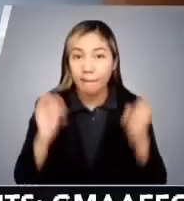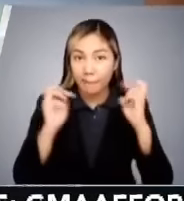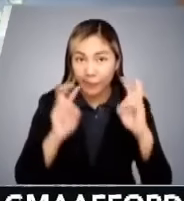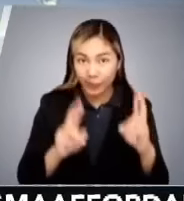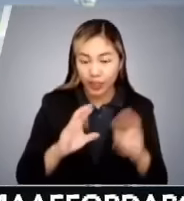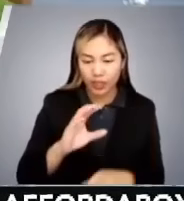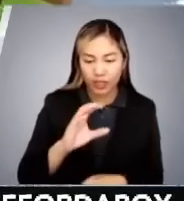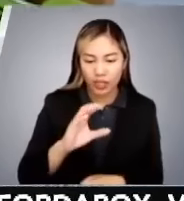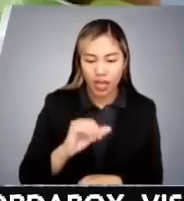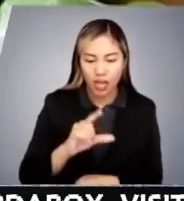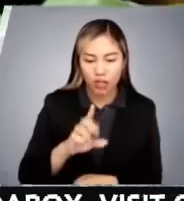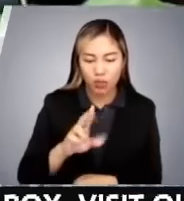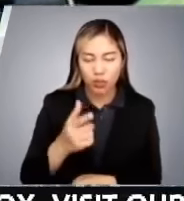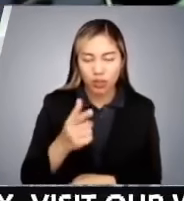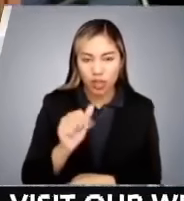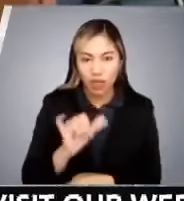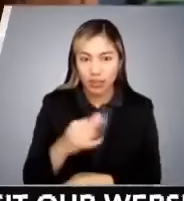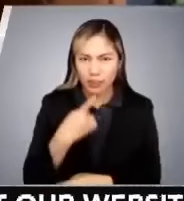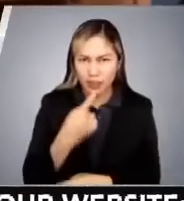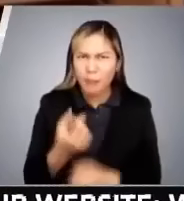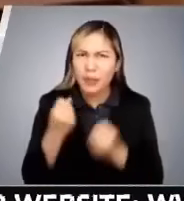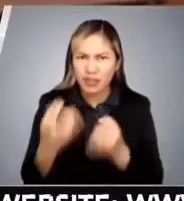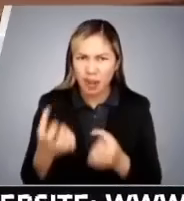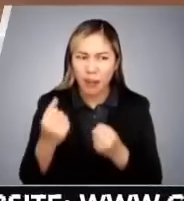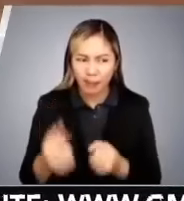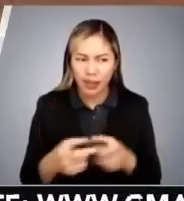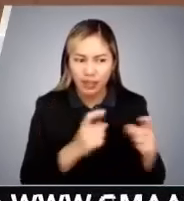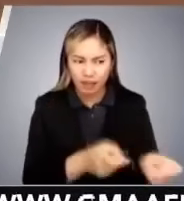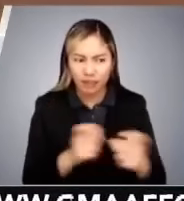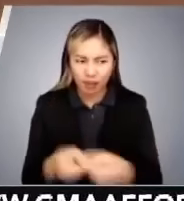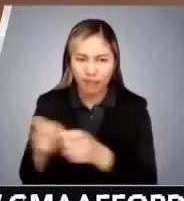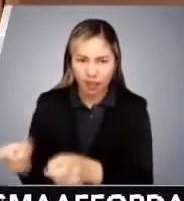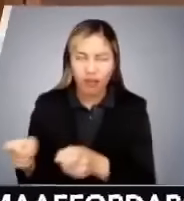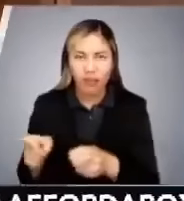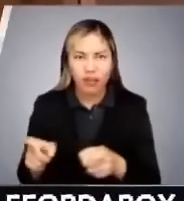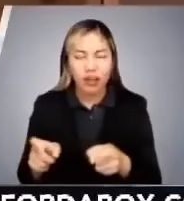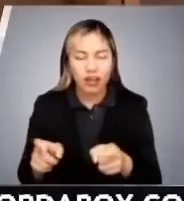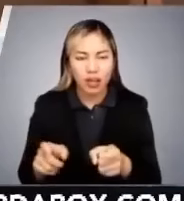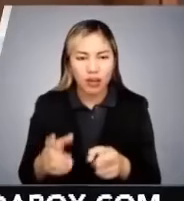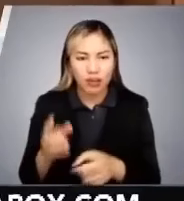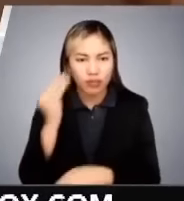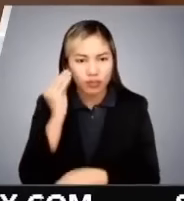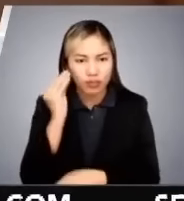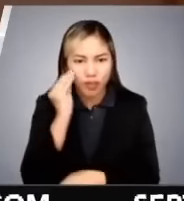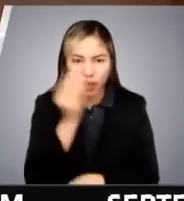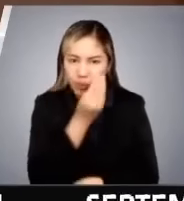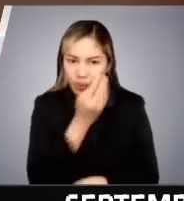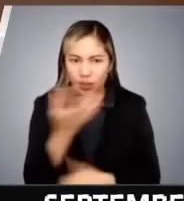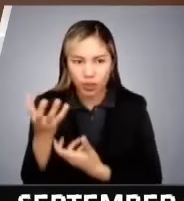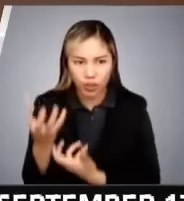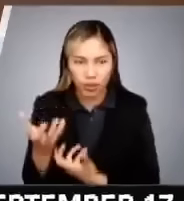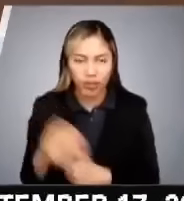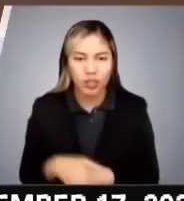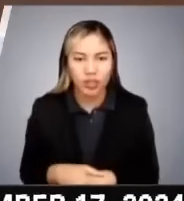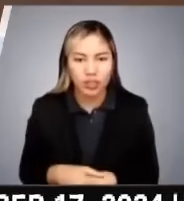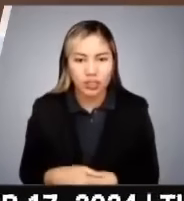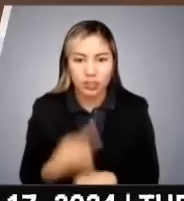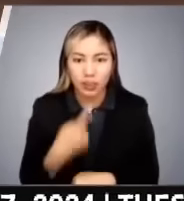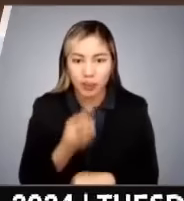siyang binibigyan ng bulaklak pag Valentine's Day. Itinanggi rin ni Mayor Calugay na wala silang itinanggi niya na meron silang mga